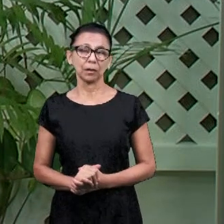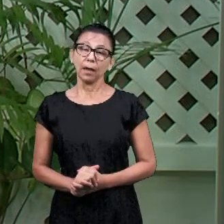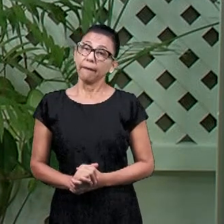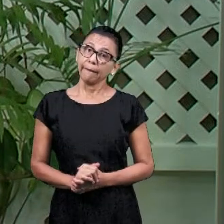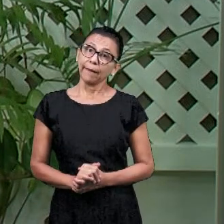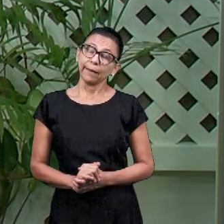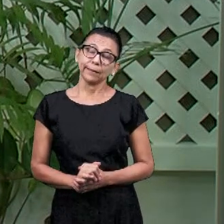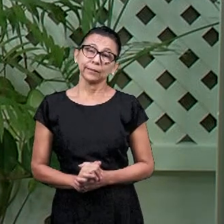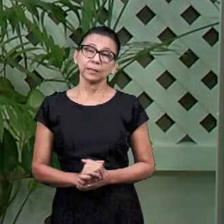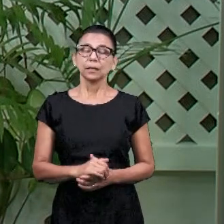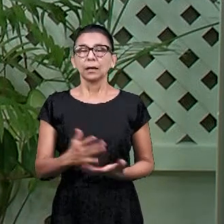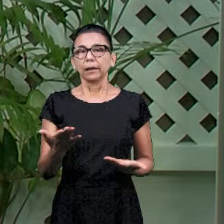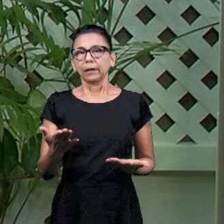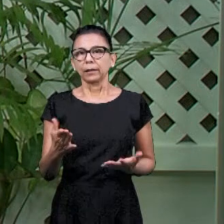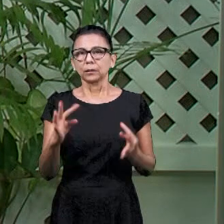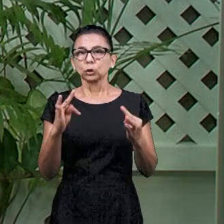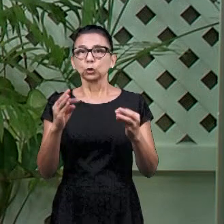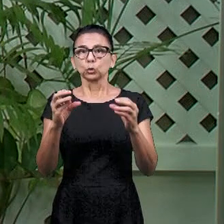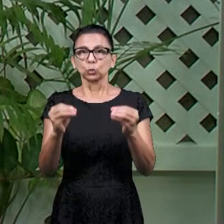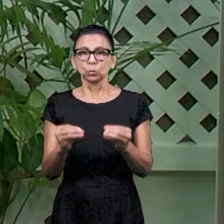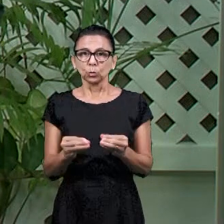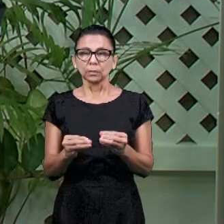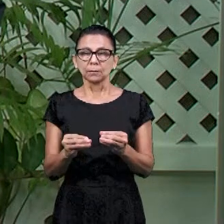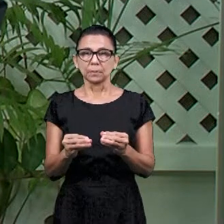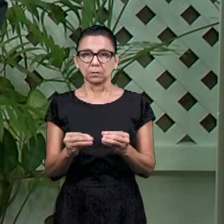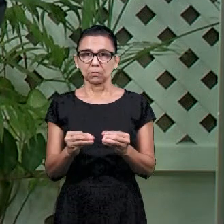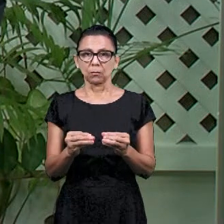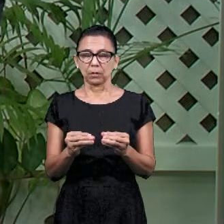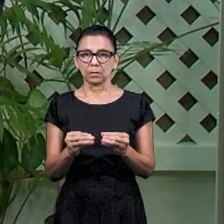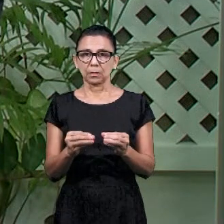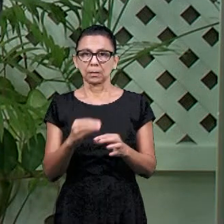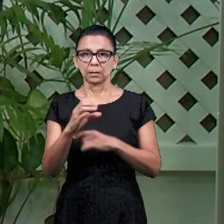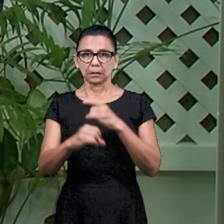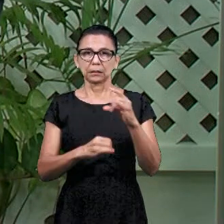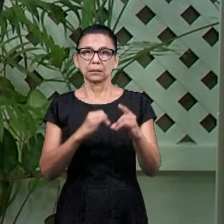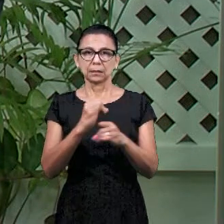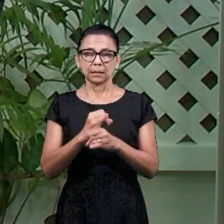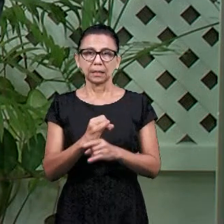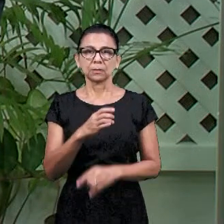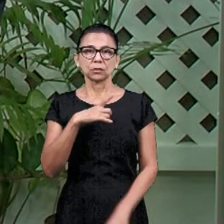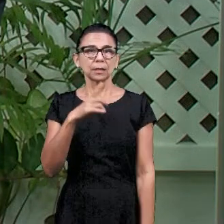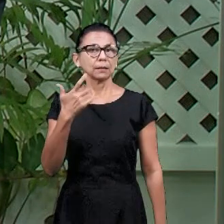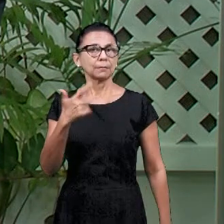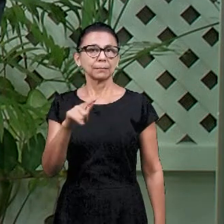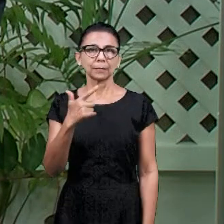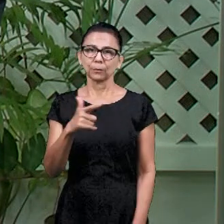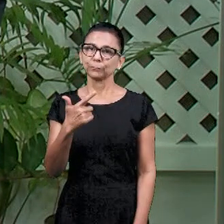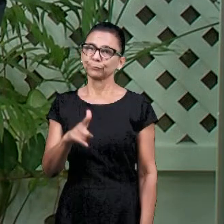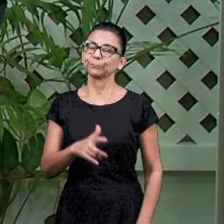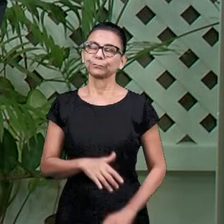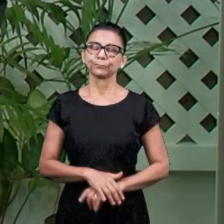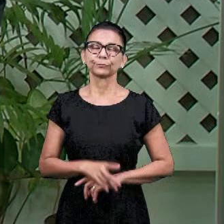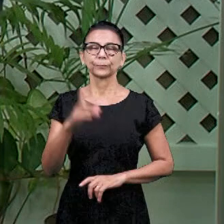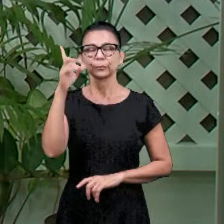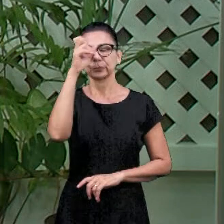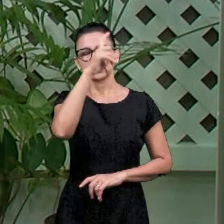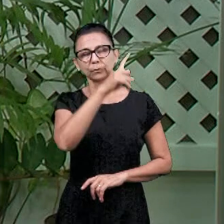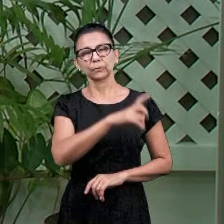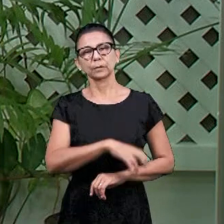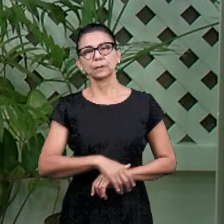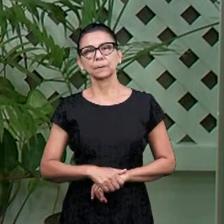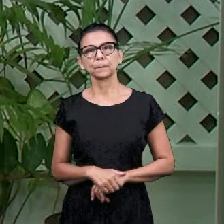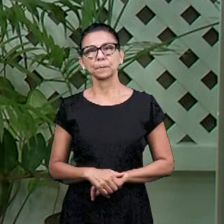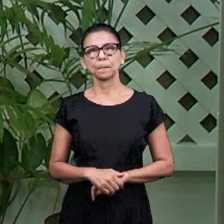moyen de communication, de certaine manière, tout le monde sait utiliser la technologie. Et en cela, il y